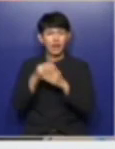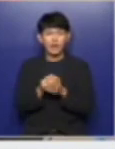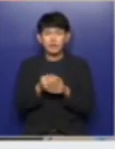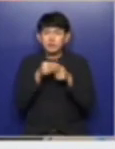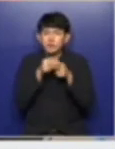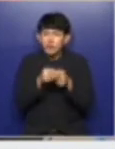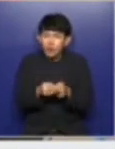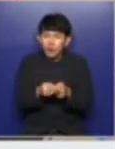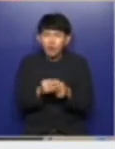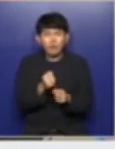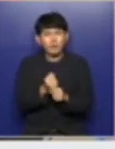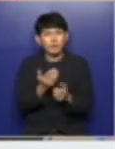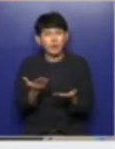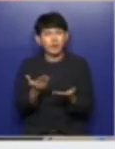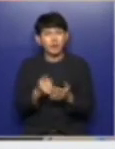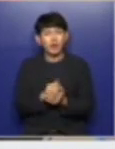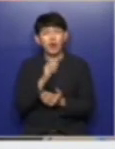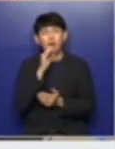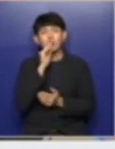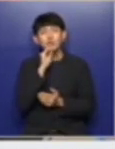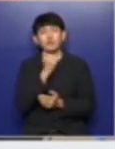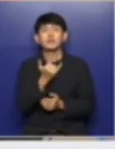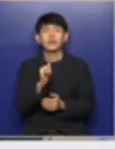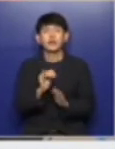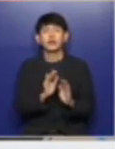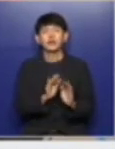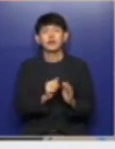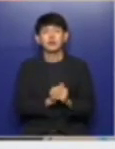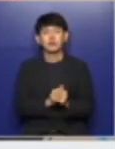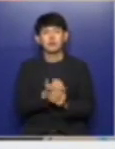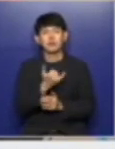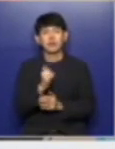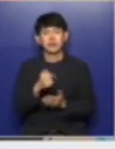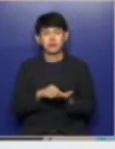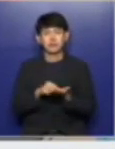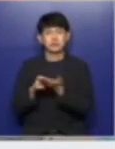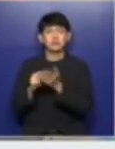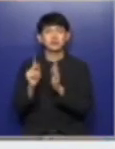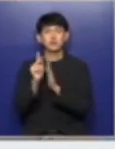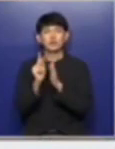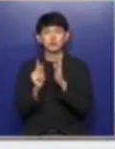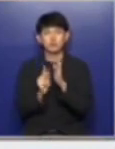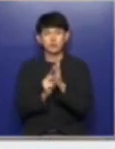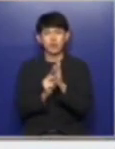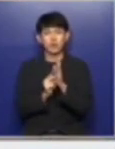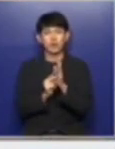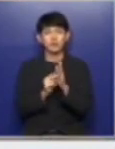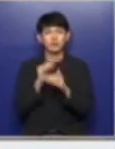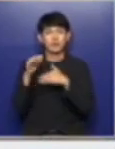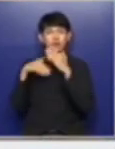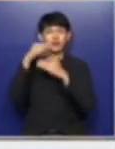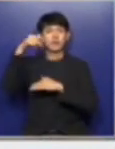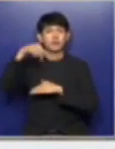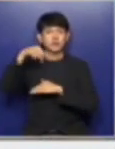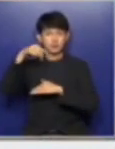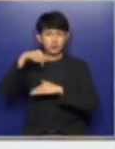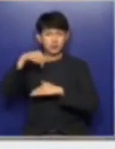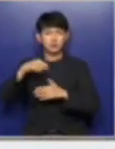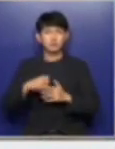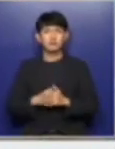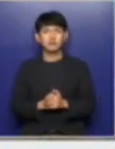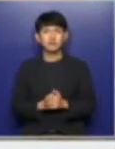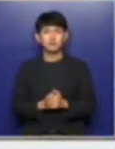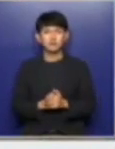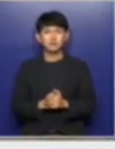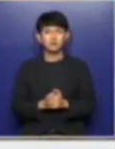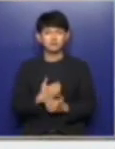ม่ผมพูดเผื่อไว้นะครับเผื่อไว้ที่จะเสนอกฎหมายเขตพัฒนาพิเศษล้านนาตะวันออกครับ